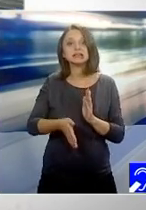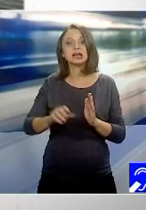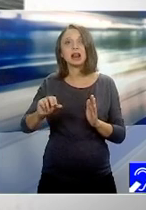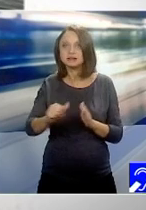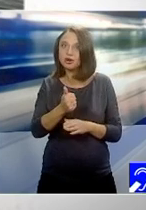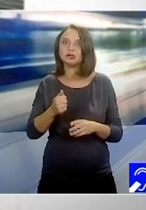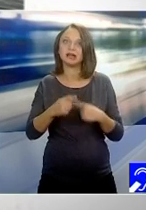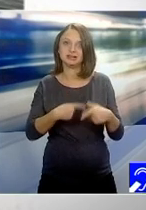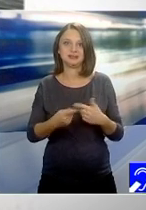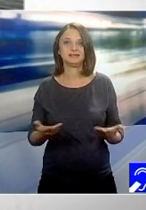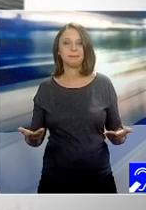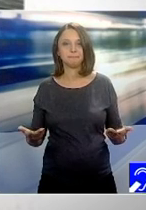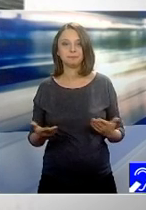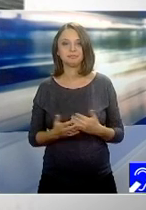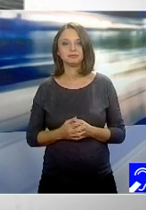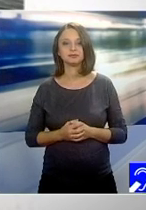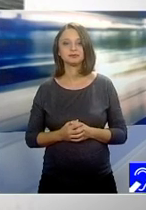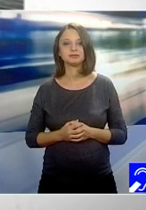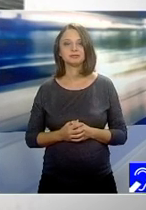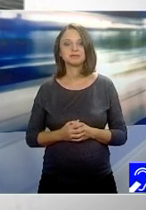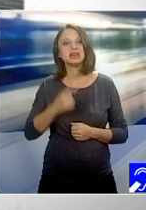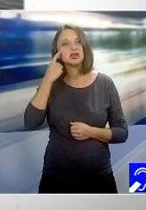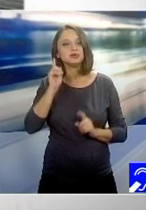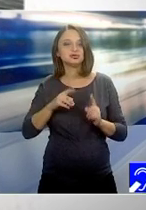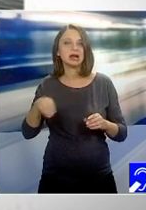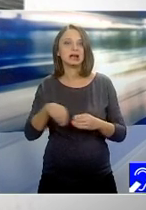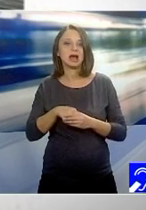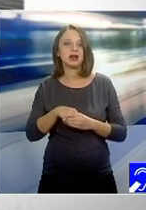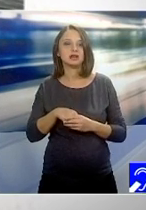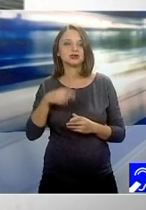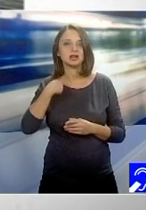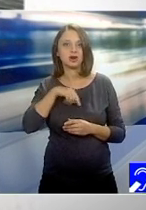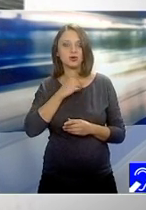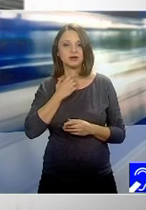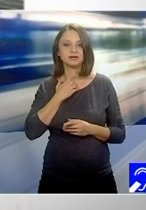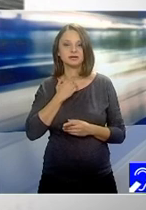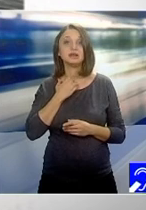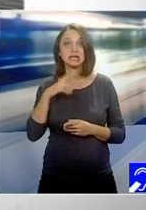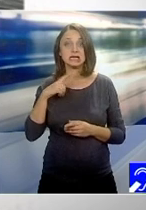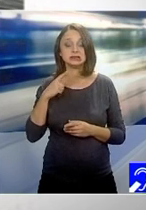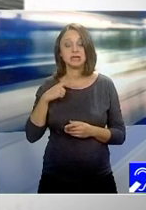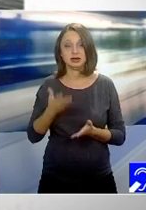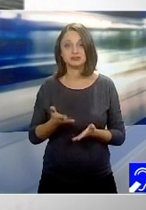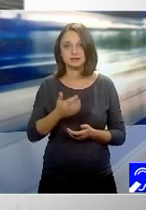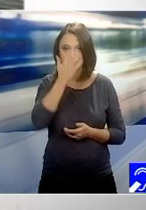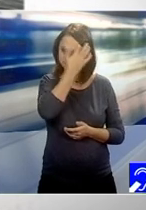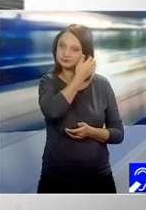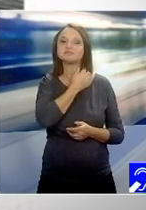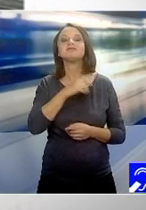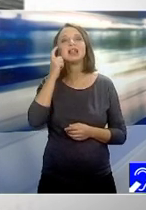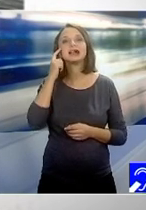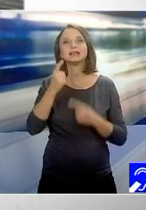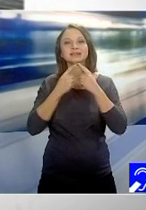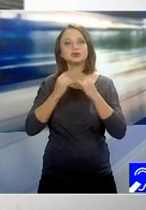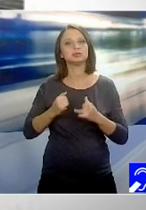este angajat dumneavoastră, dar nu mai este. La regie. Event, nu știu dacă este angajat o regie națională a pădurilor. Este. Cred că o ducem în sfera politică și nu cred